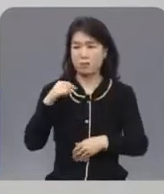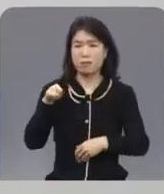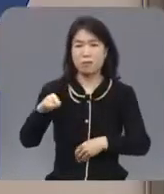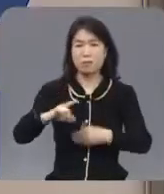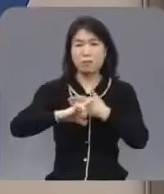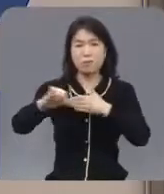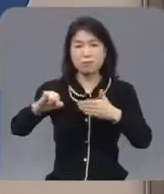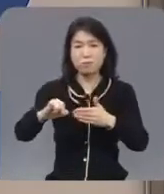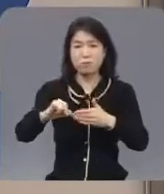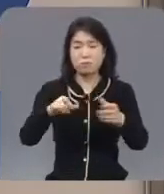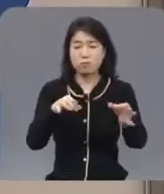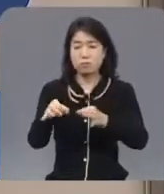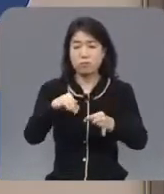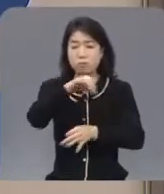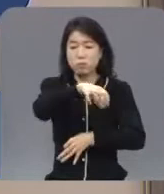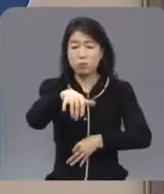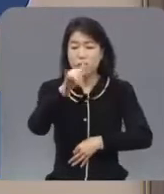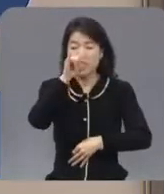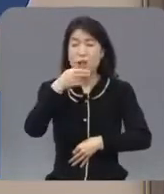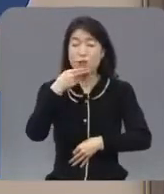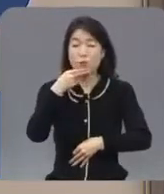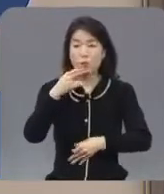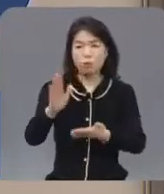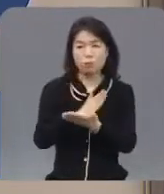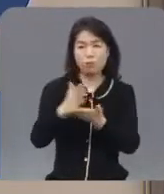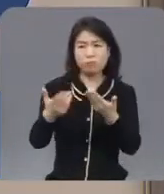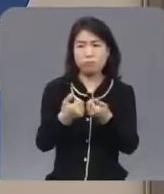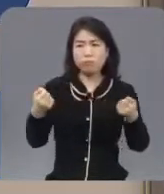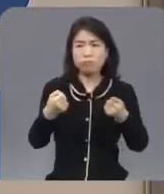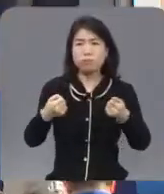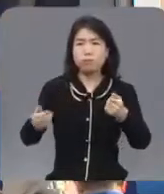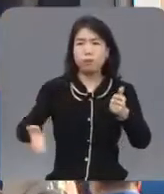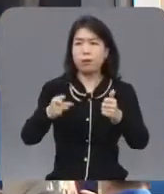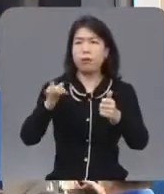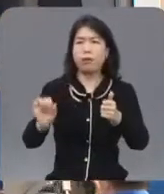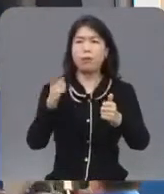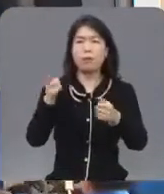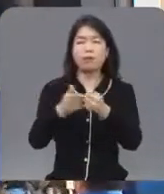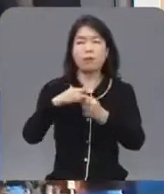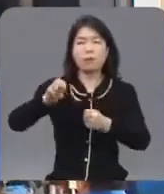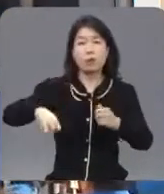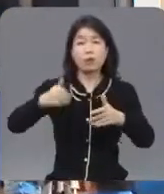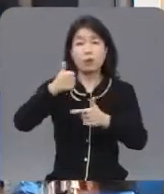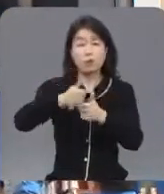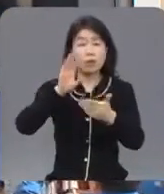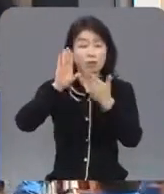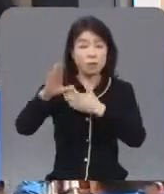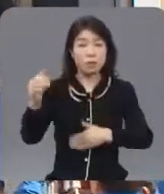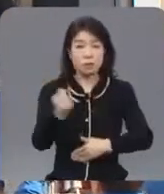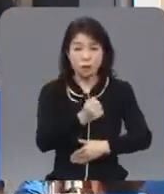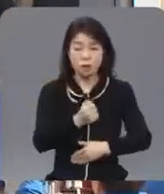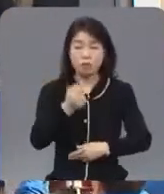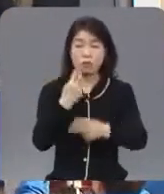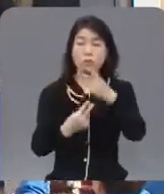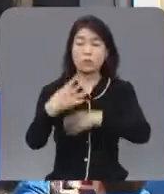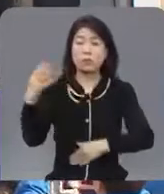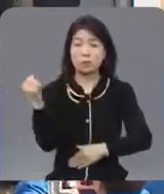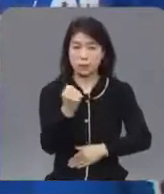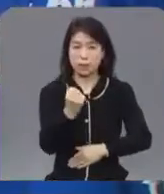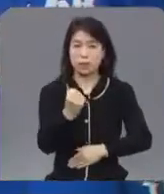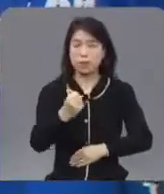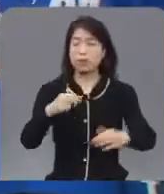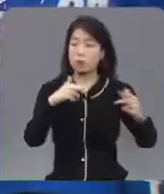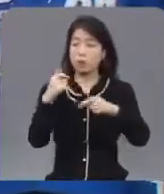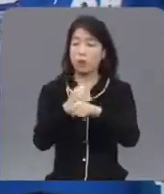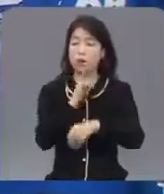쇼핑몰이 있냐 없냐 로 편 가르고 갈등을 유발하고 타면서 광주와 호남의 미래를 두고 비전으로 토론 하자고